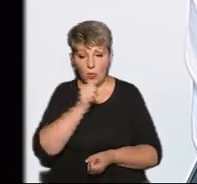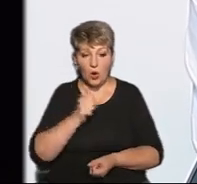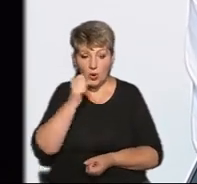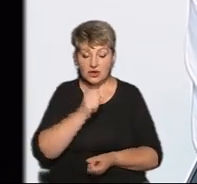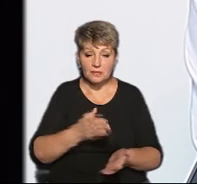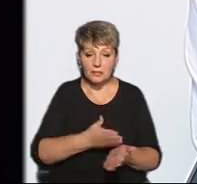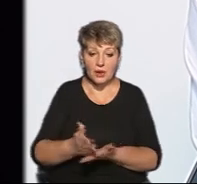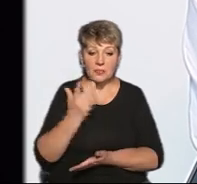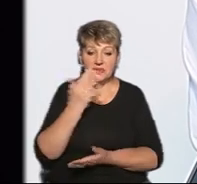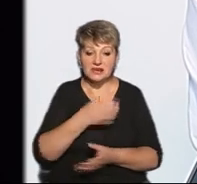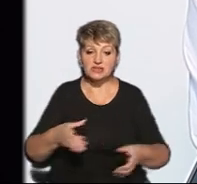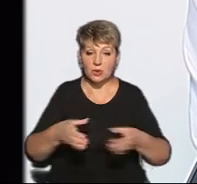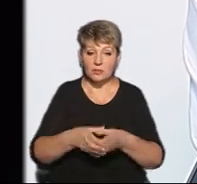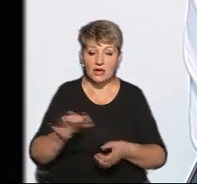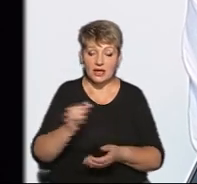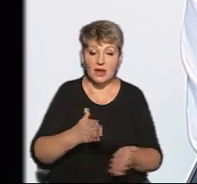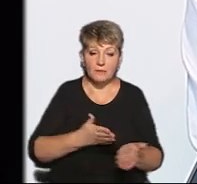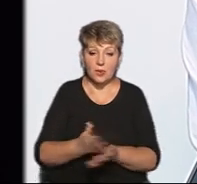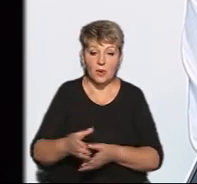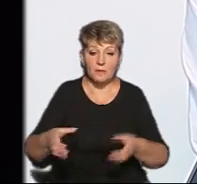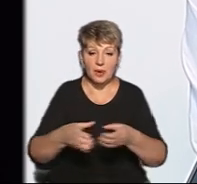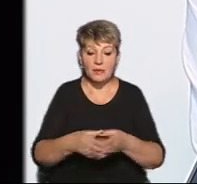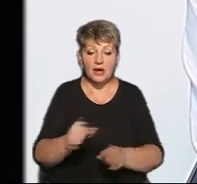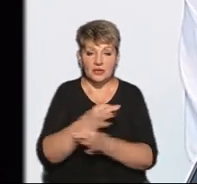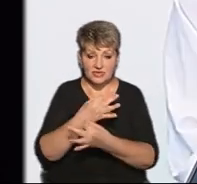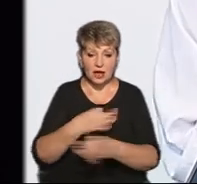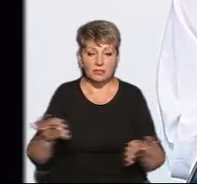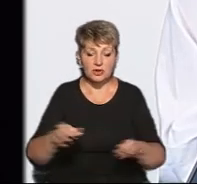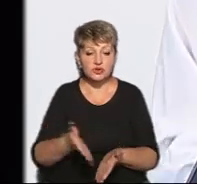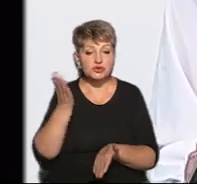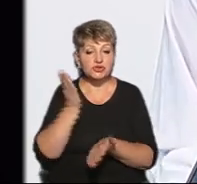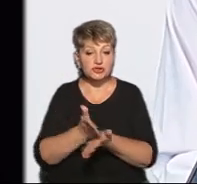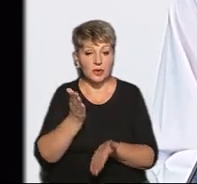політичної партії «Національний корпус» та політичної партії «Демократична Сокира».